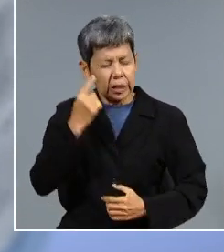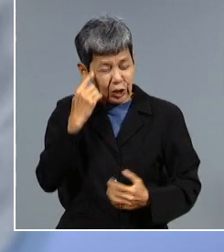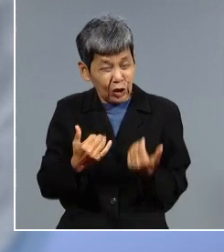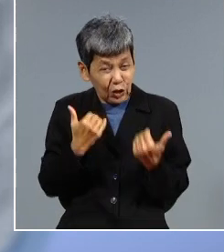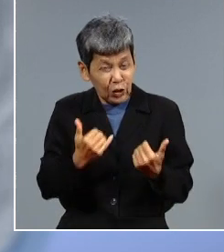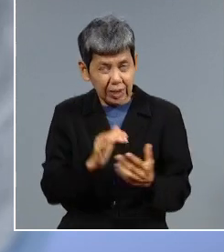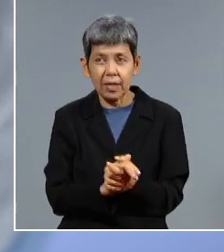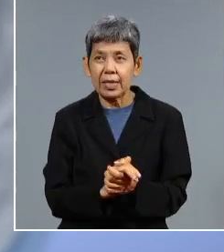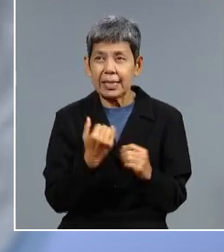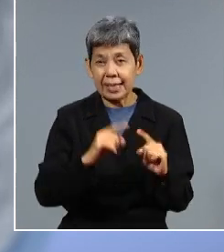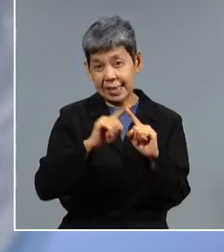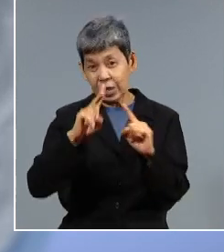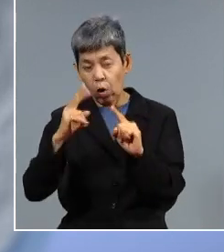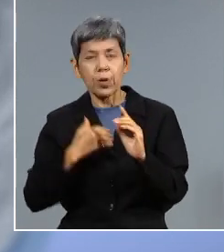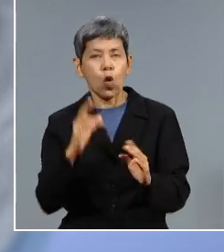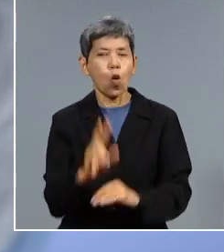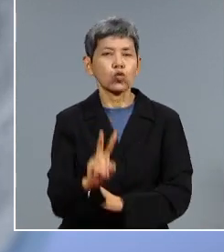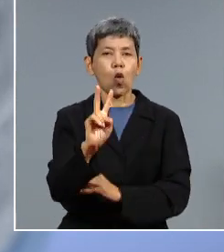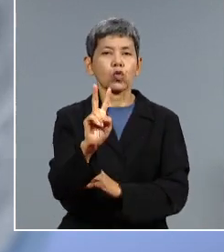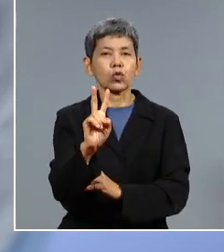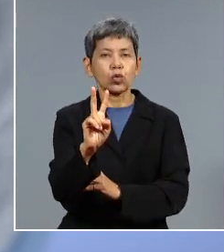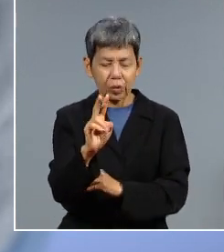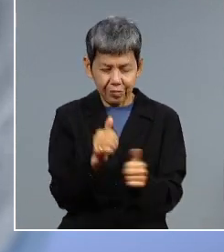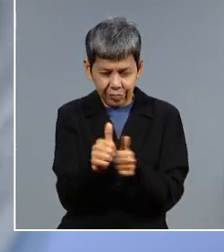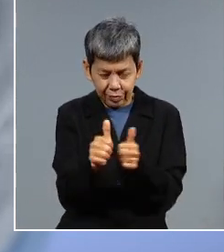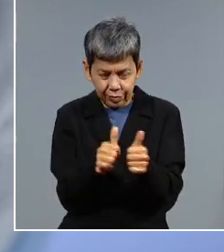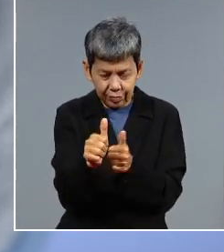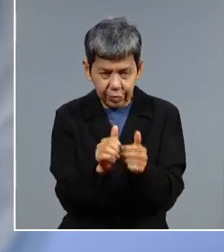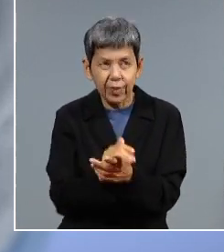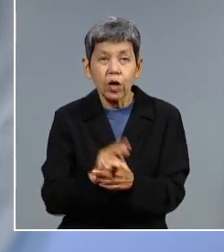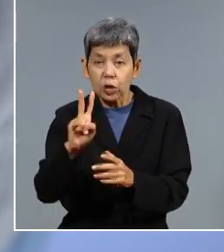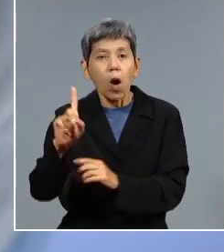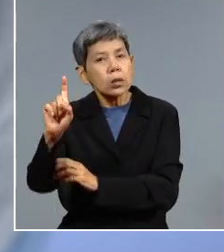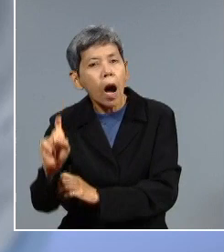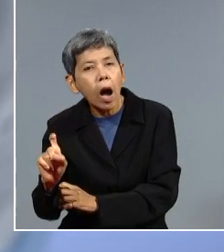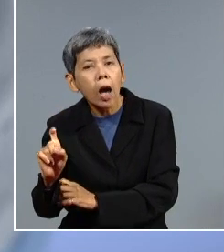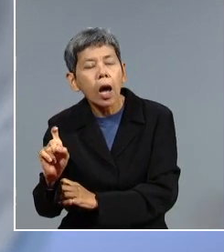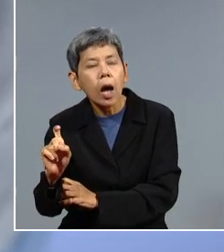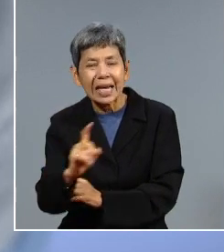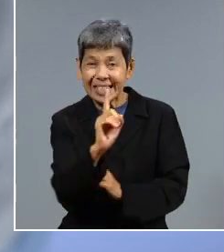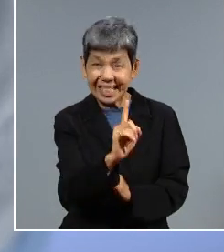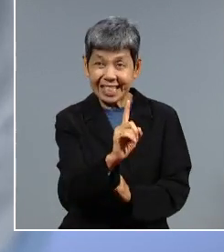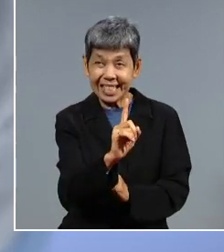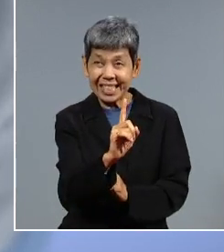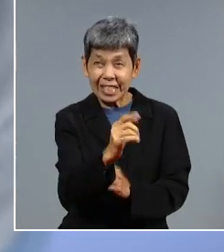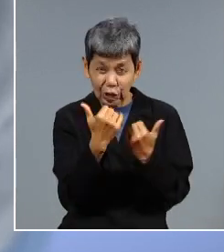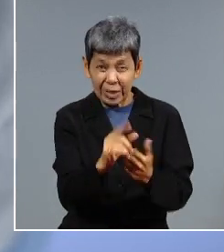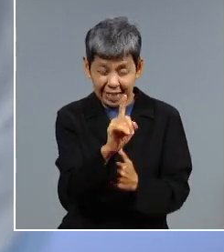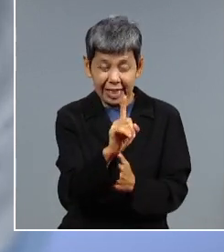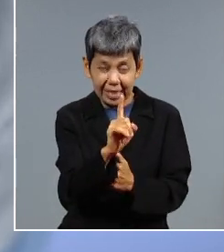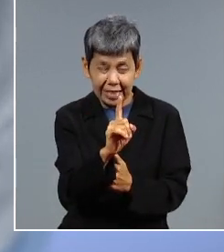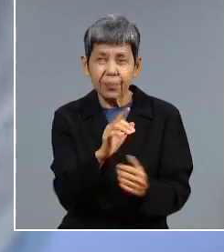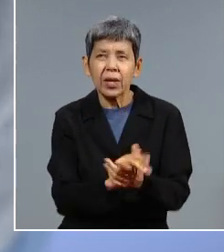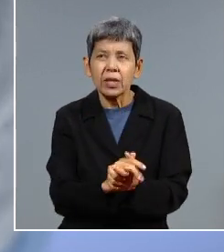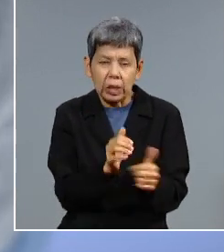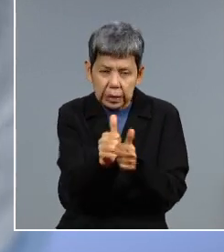เนี่ยเบอร์ 1และเบอร์ 2มีแค่สองคนเท่านั้นนะที่ลงสมัครเบอร์สองตายไปแล้วเบอร์หนึ่งตอนนี้เนี่ยนะก็